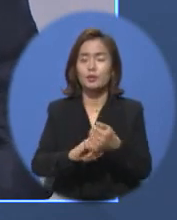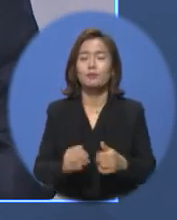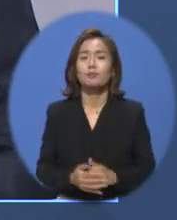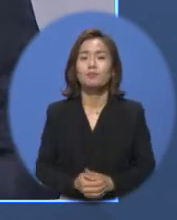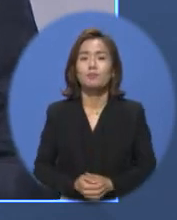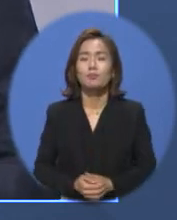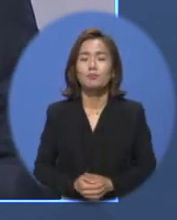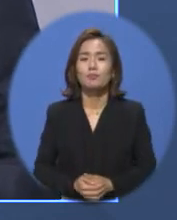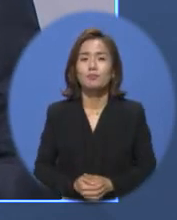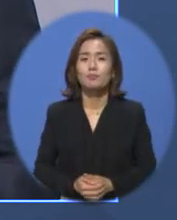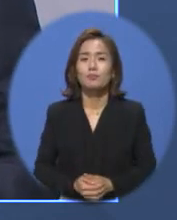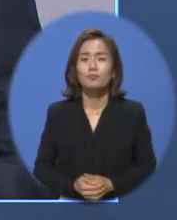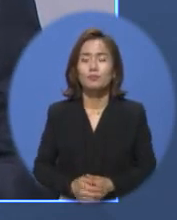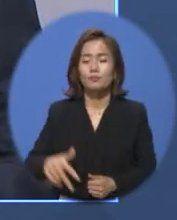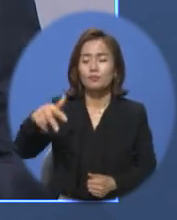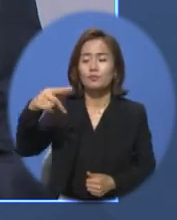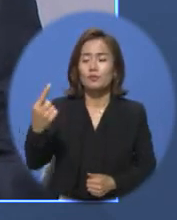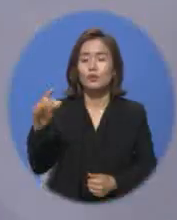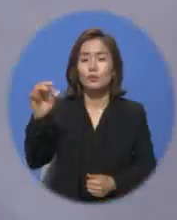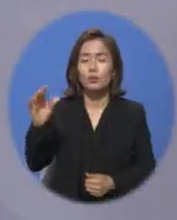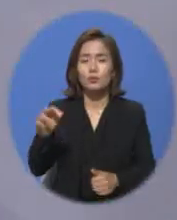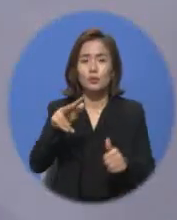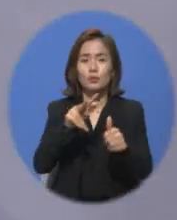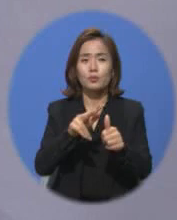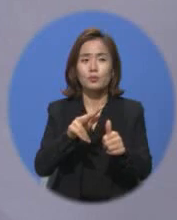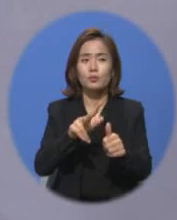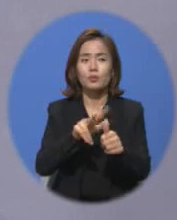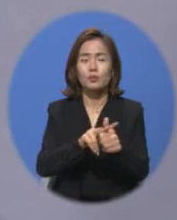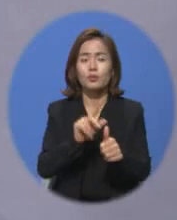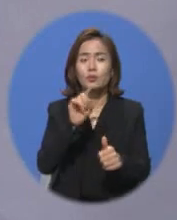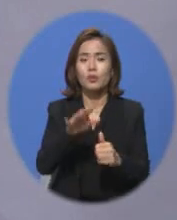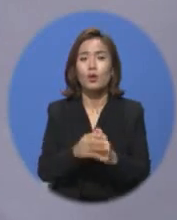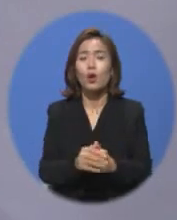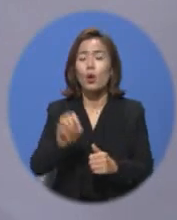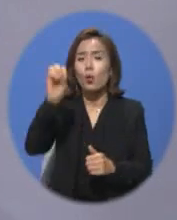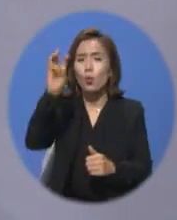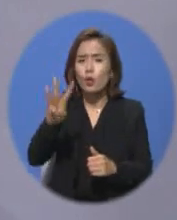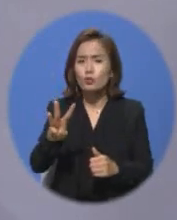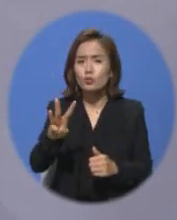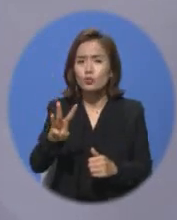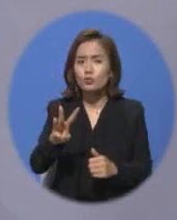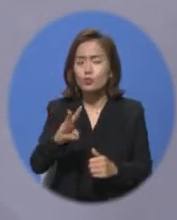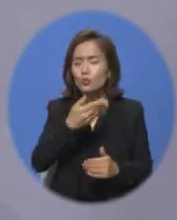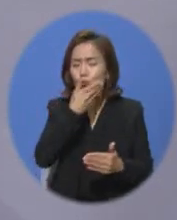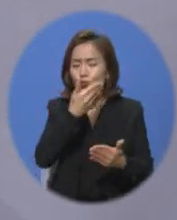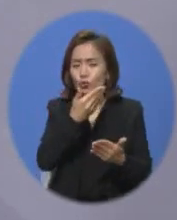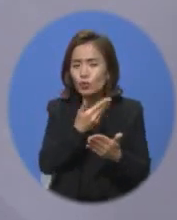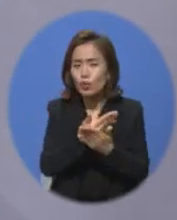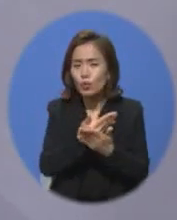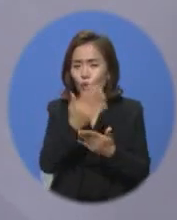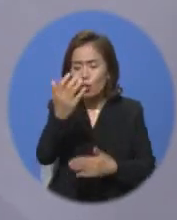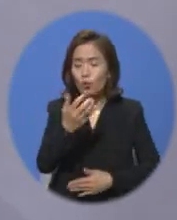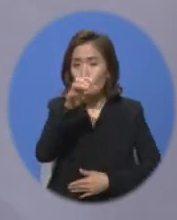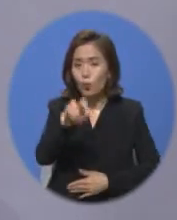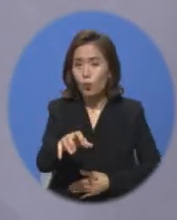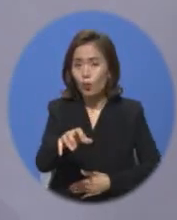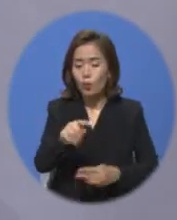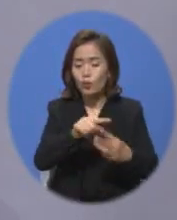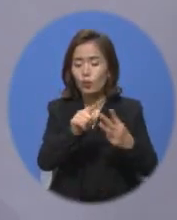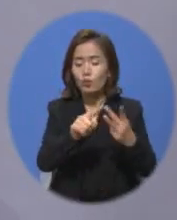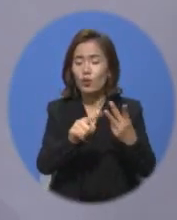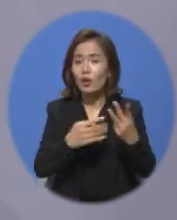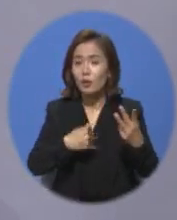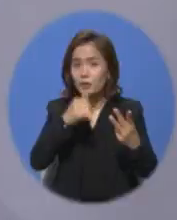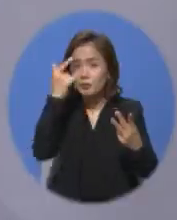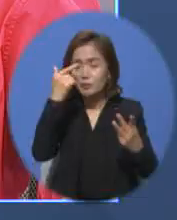합니다.다음은우리지역국회의원인조석 의원입니다. 광주에는세곳의성지가있습니다. 혹시그분들의이름을말씀해주시겠어